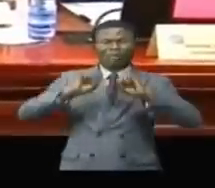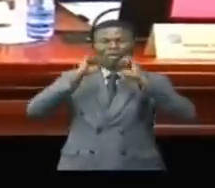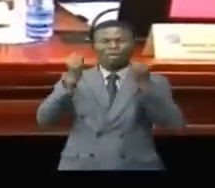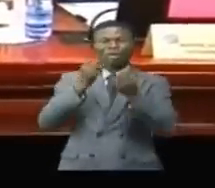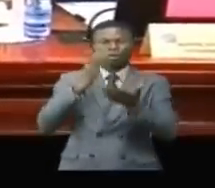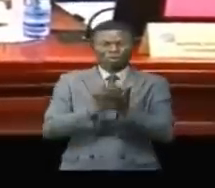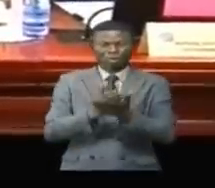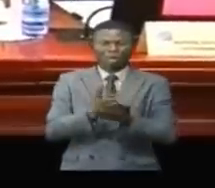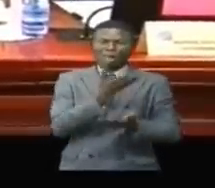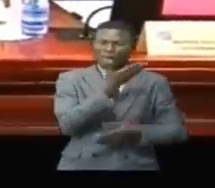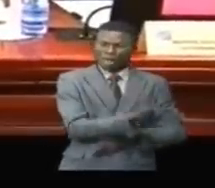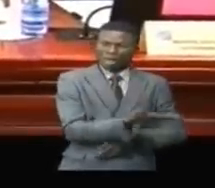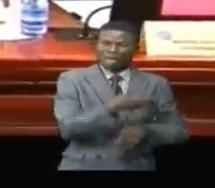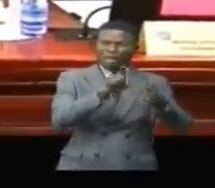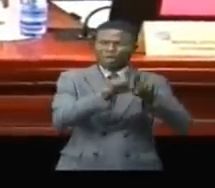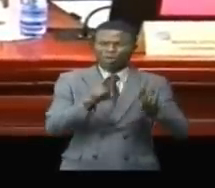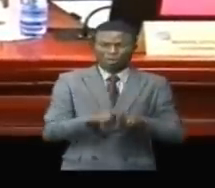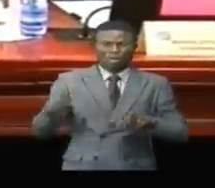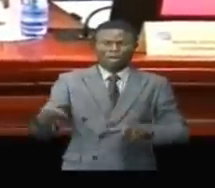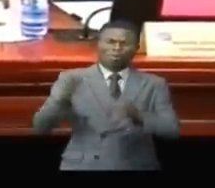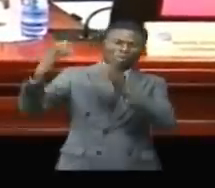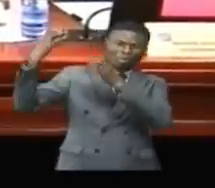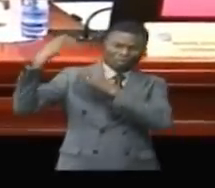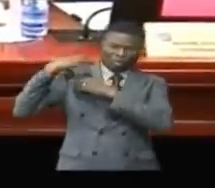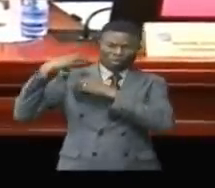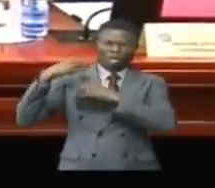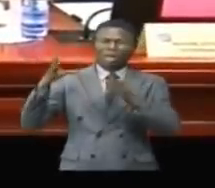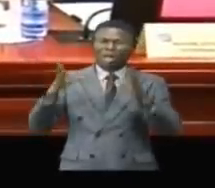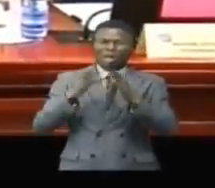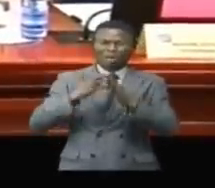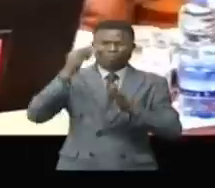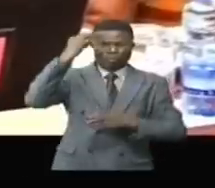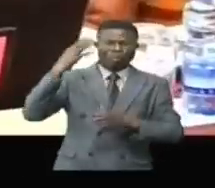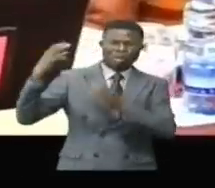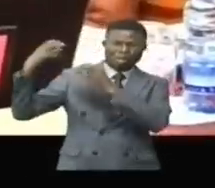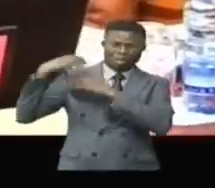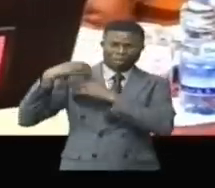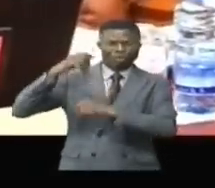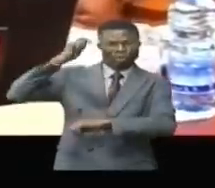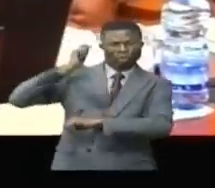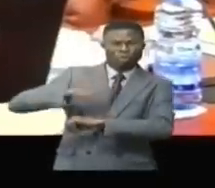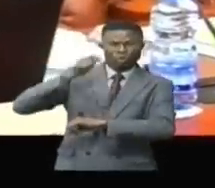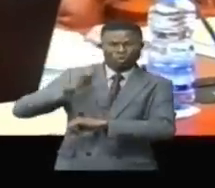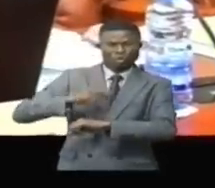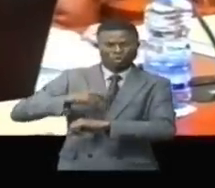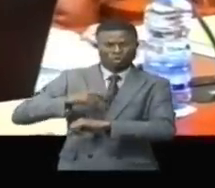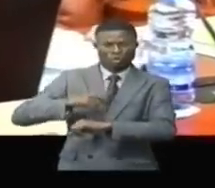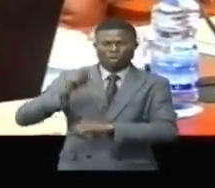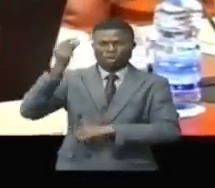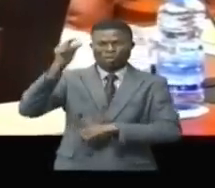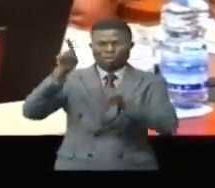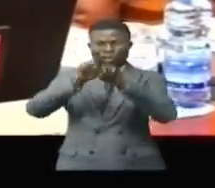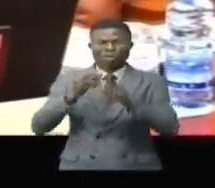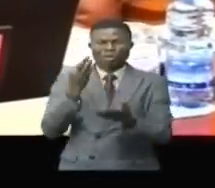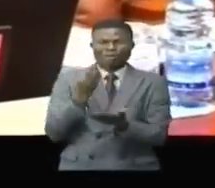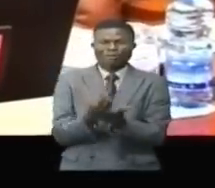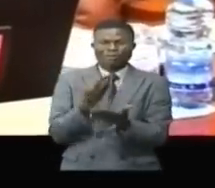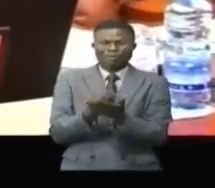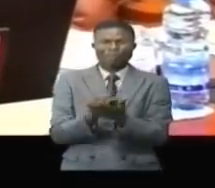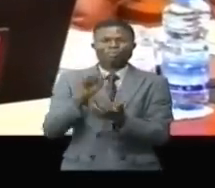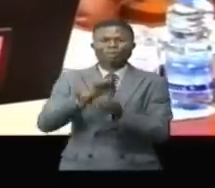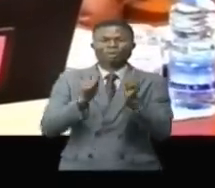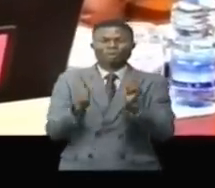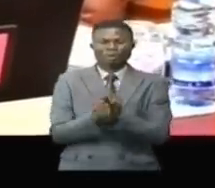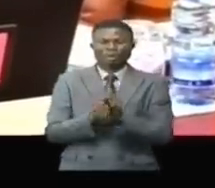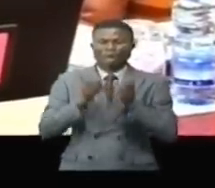et d'autre part la prise en charge en accord avec le ministre en charge de la Justice, des Mines et des Finances, de la question de